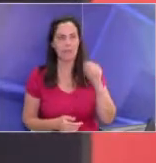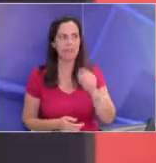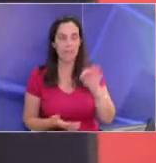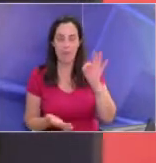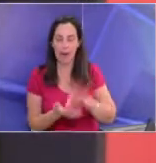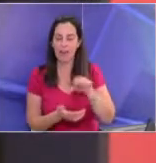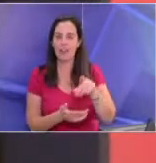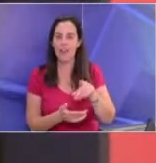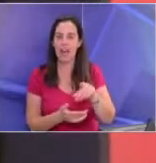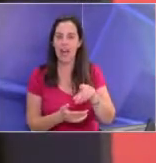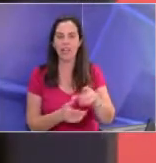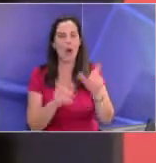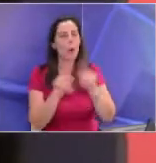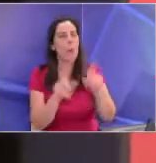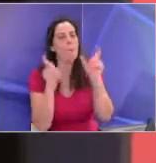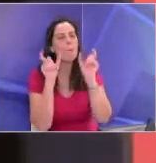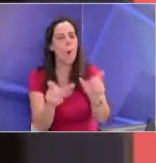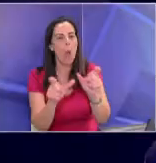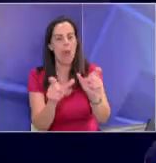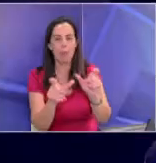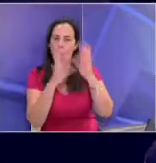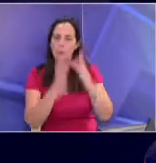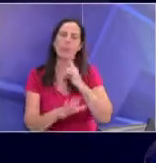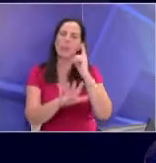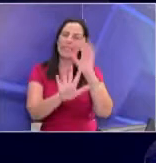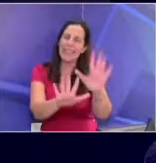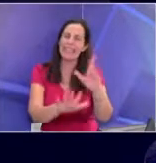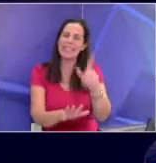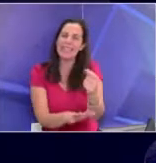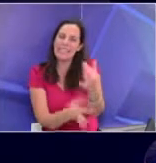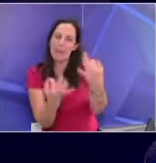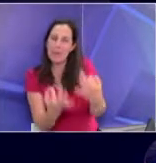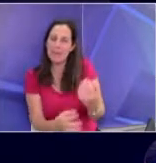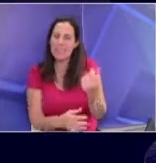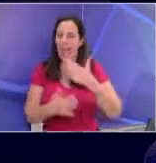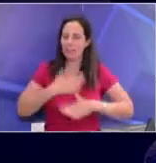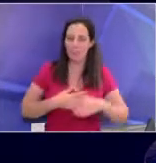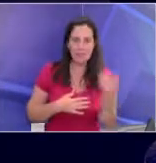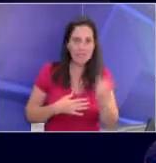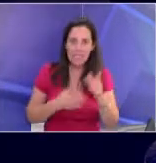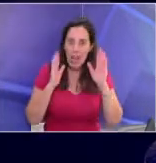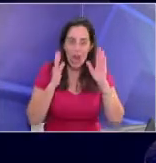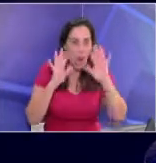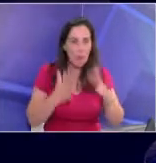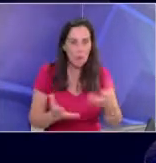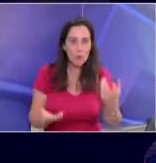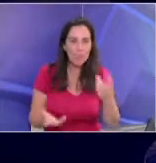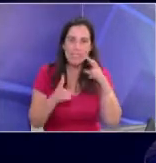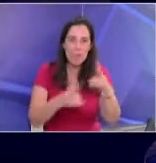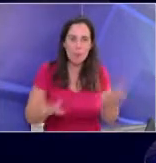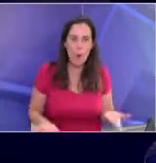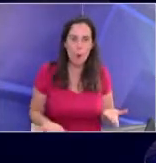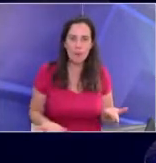וברגע שאתה שם רסן לאומן, ואתה אומר לו, תשמע, אתה צריך להיות קצת מנומס וקצת נחמד, זה לא אומנות, זה בידור. אז אני רוצה... תחליפו אז את